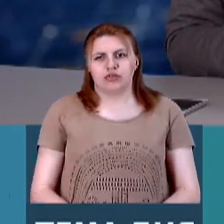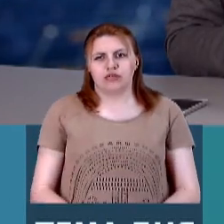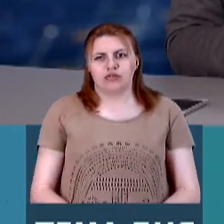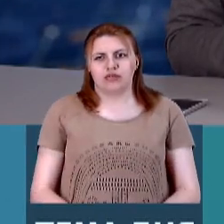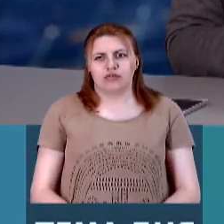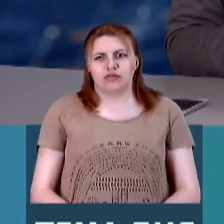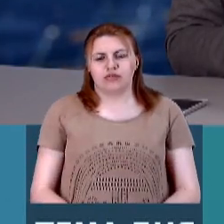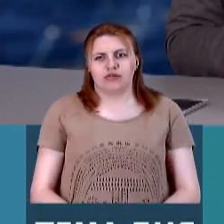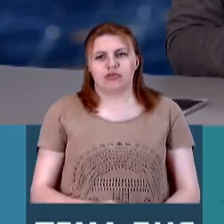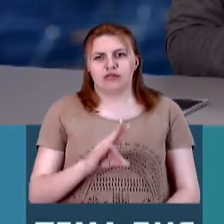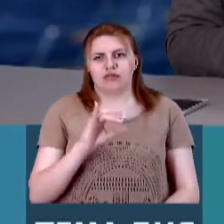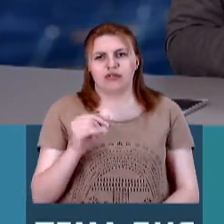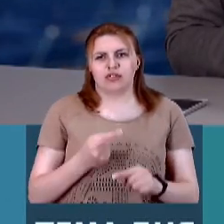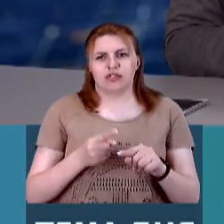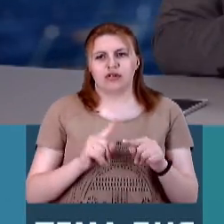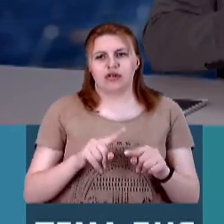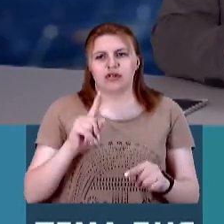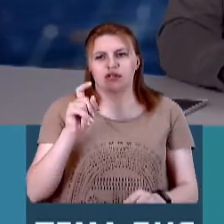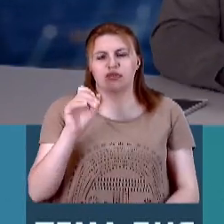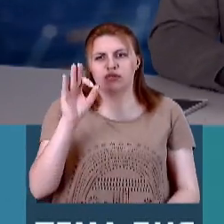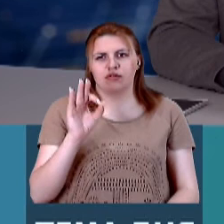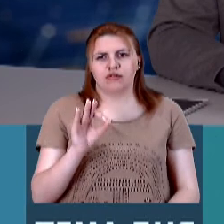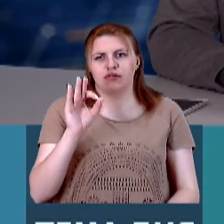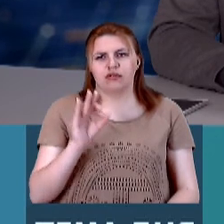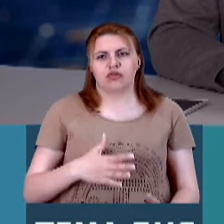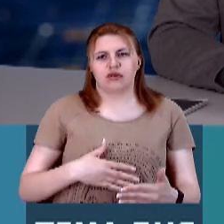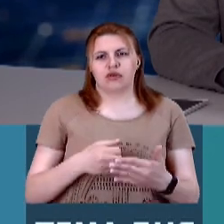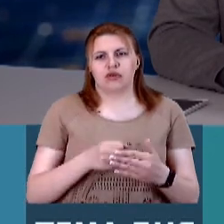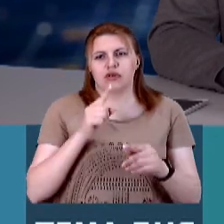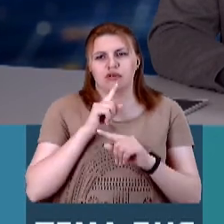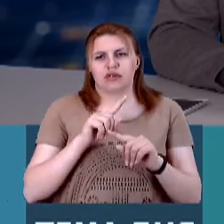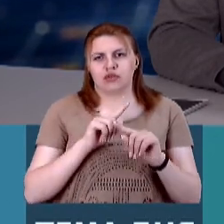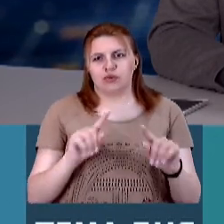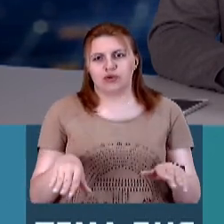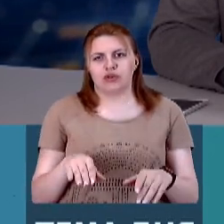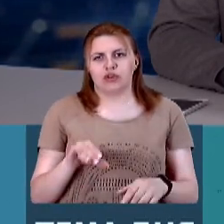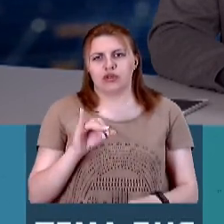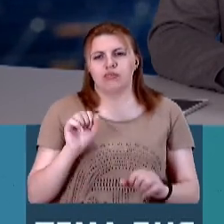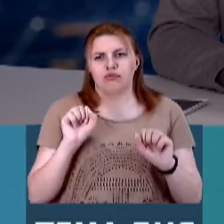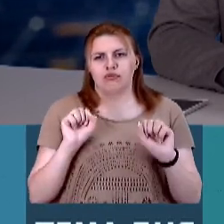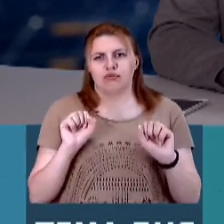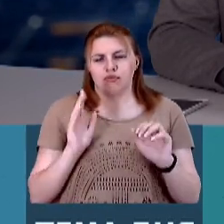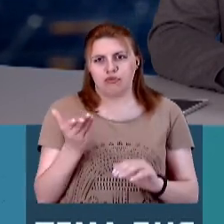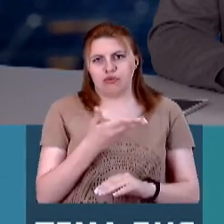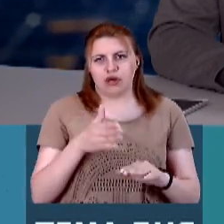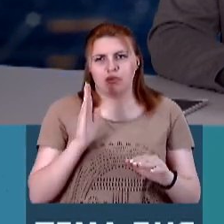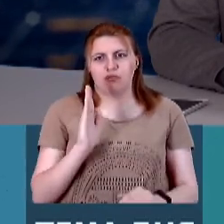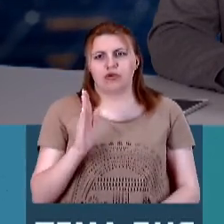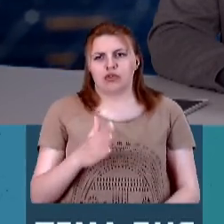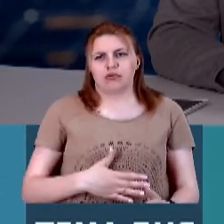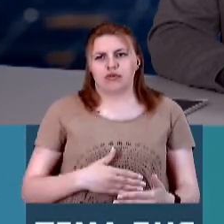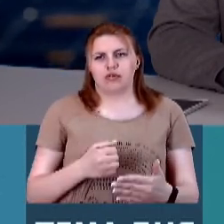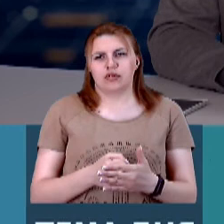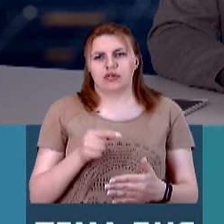це 100% сит не будеш, і ми будемо сити тільки тому,